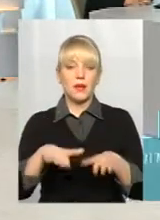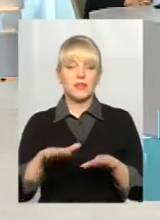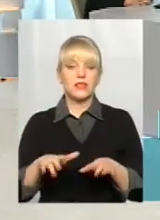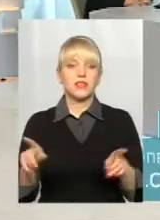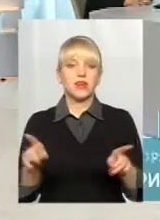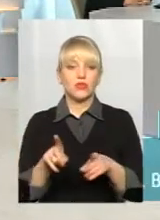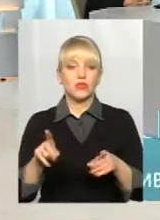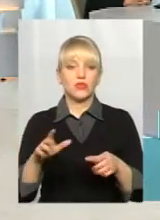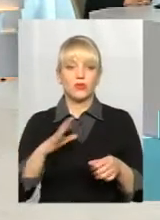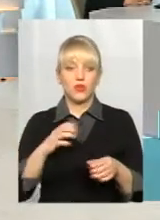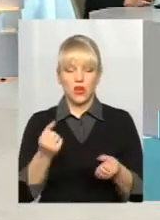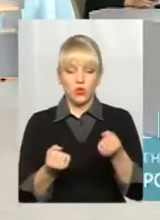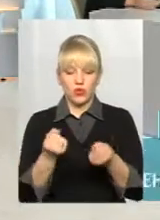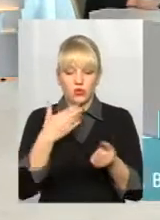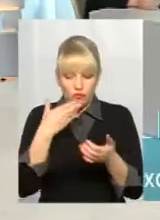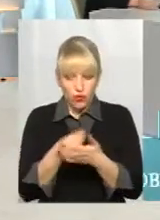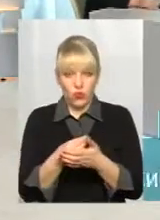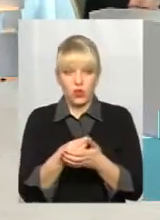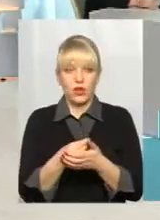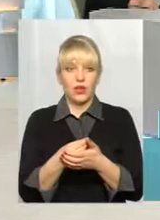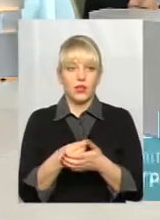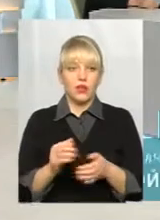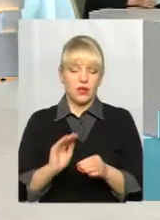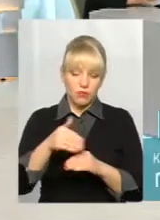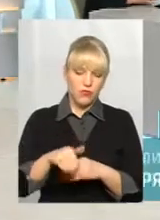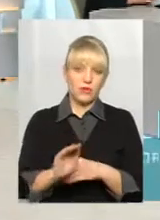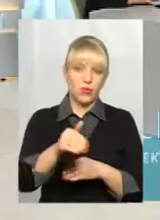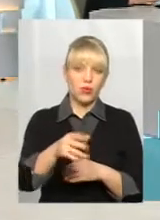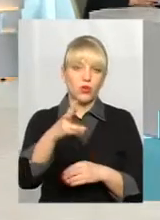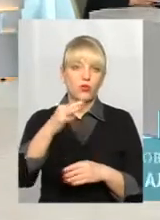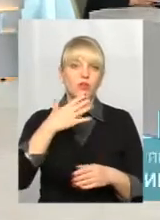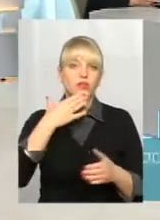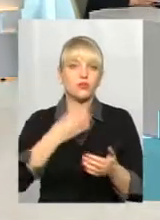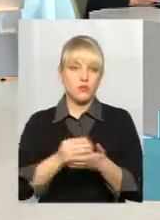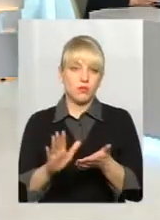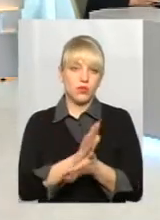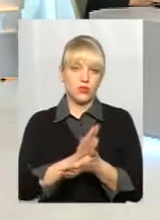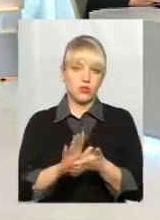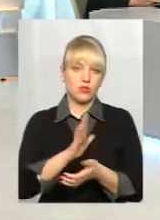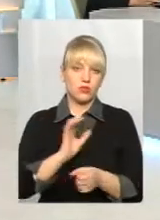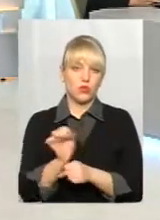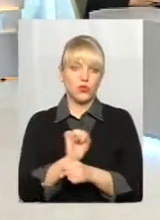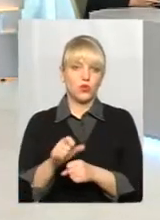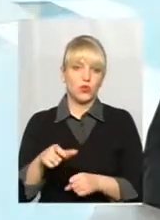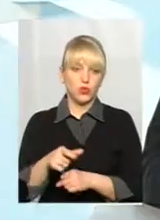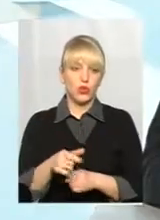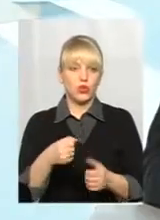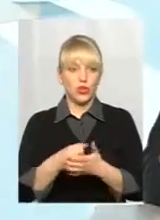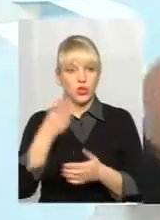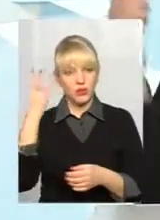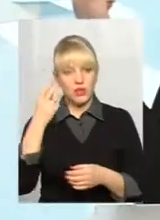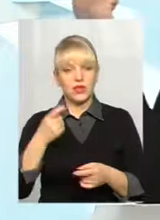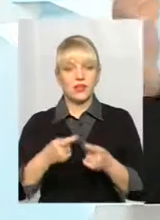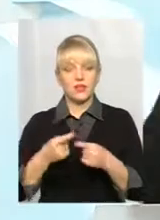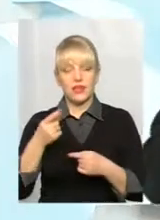я УАЗиком виїхав. Хай вже по тих вибоїнах, але щоб я по безкоштовній дорозі міг проїхати до Хмельницького і назад. І